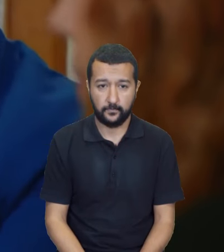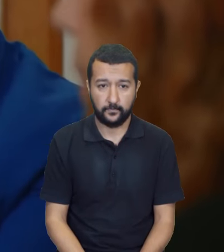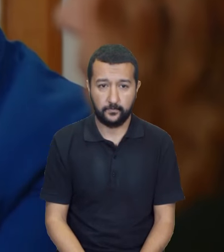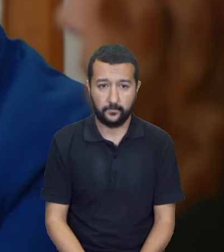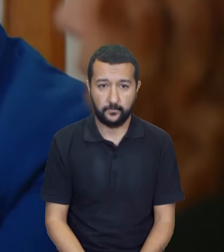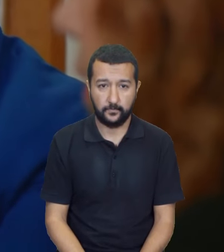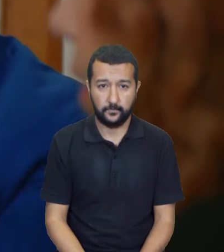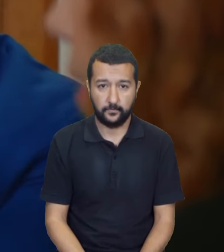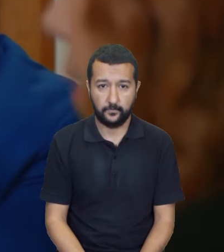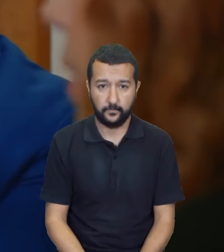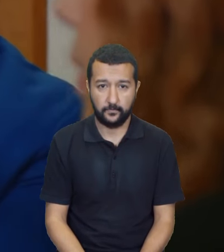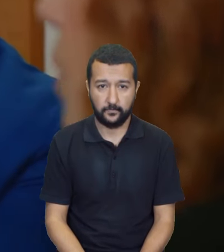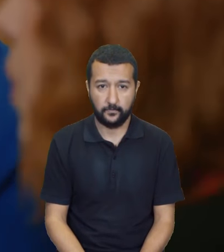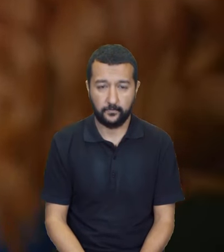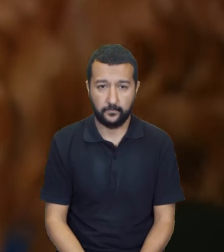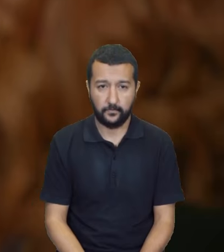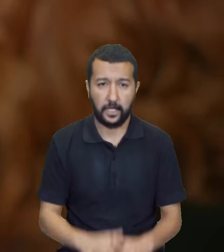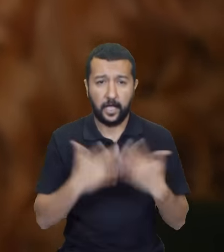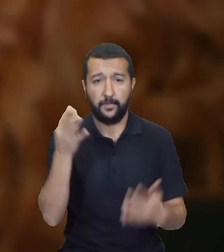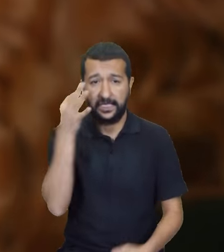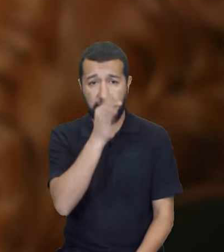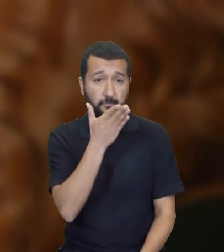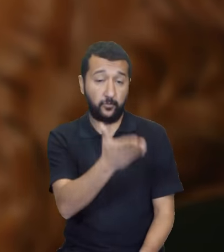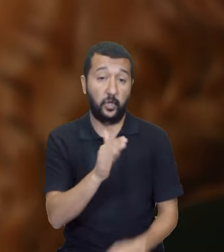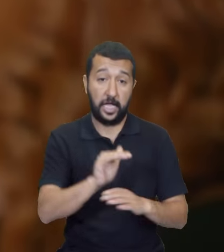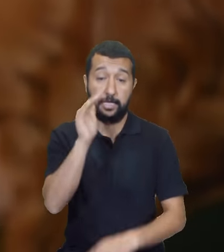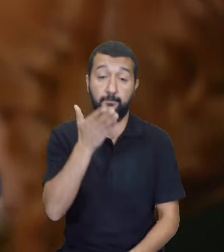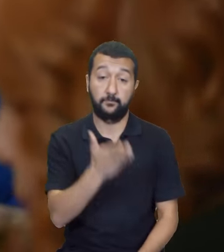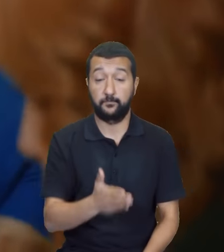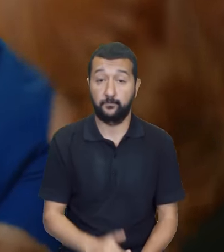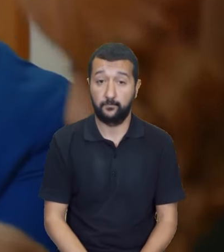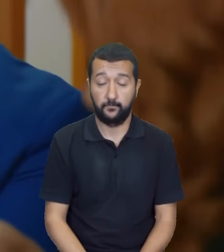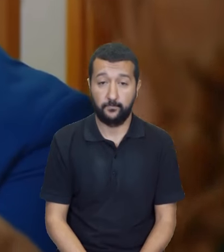Yeşil çayı kaldırdı. Ama yeşil bu hayatım.